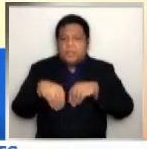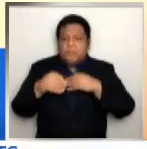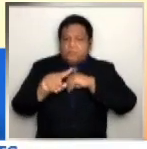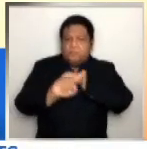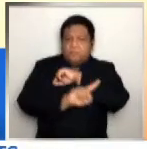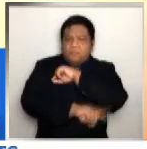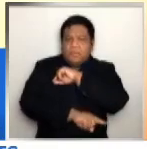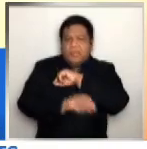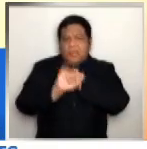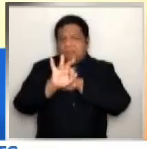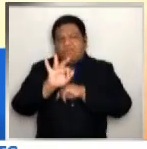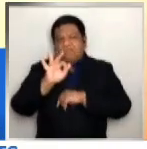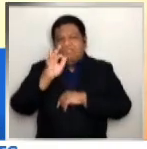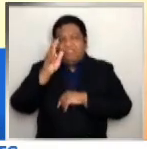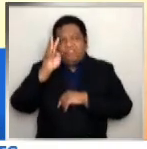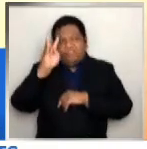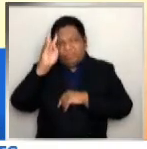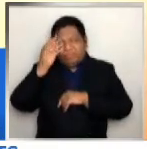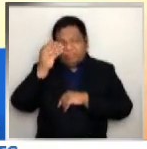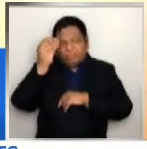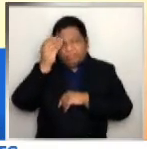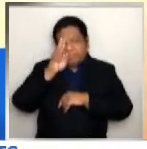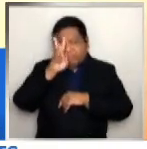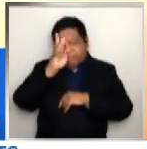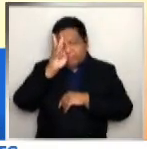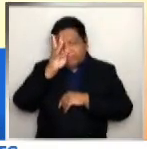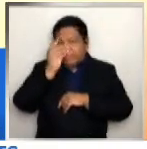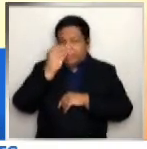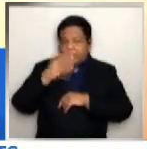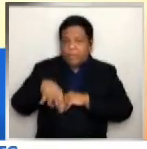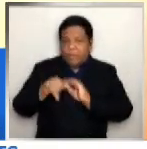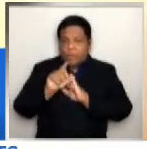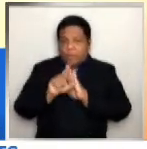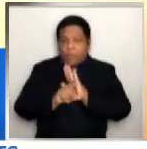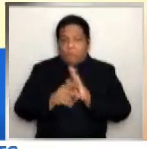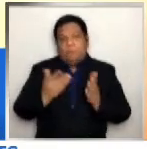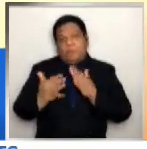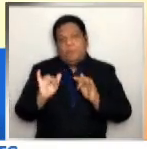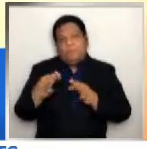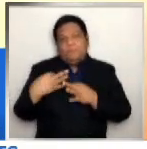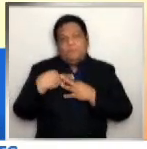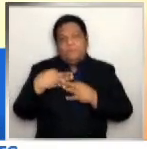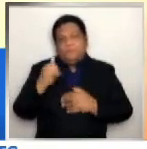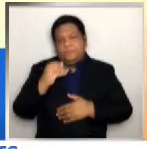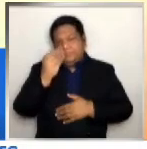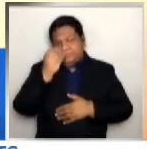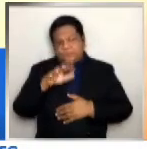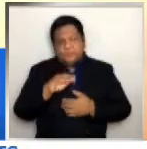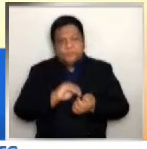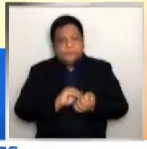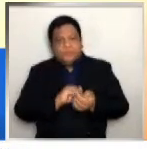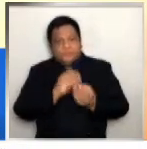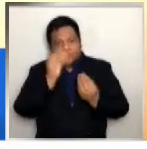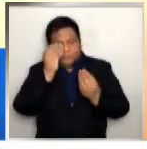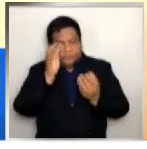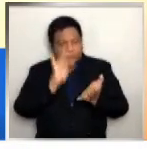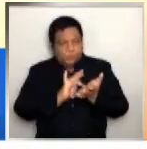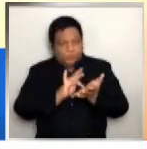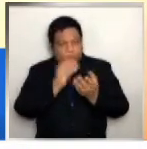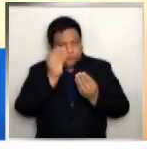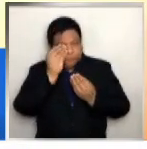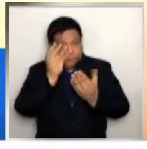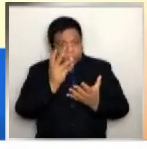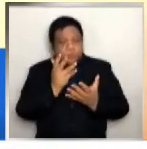of the law. Mm-hmm. Palagay ko, baka may liabilidad lang for gross ignorance of medical information na dapat alam ng